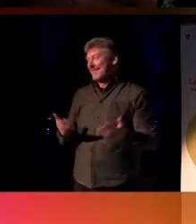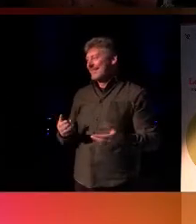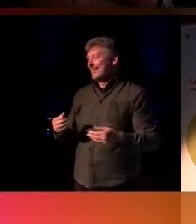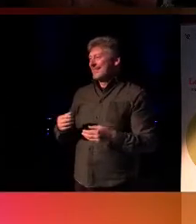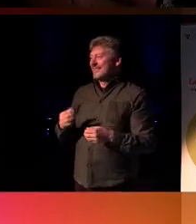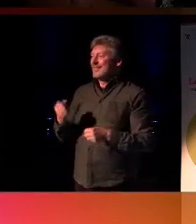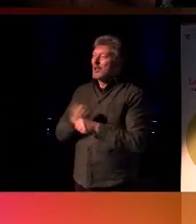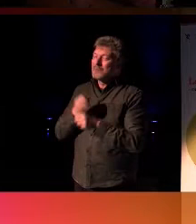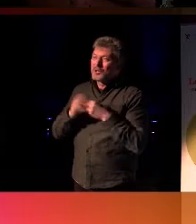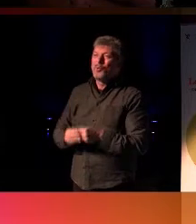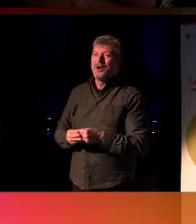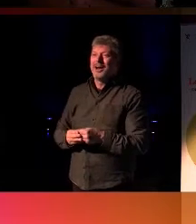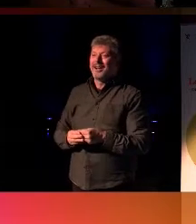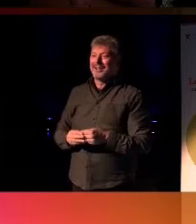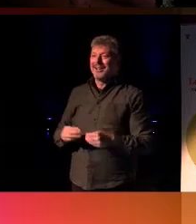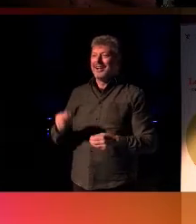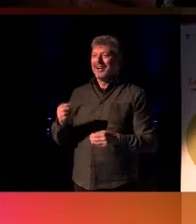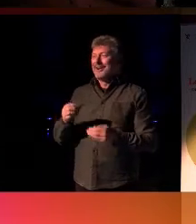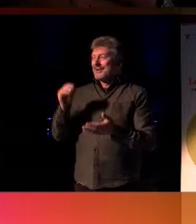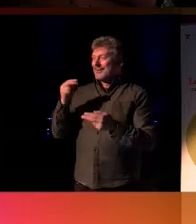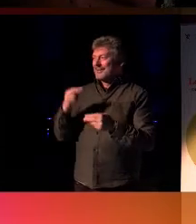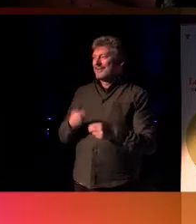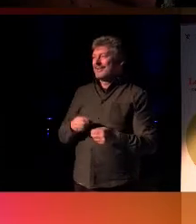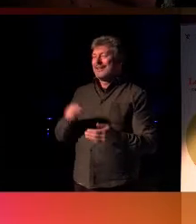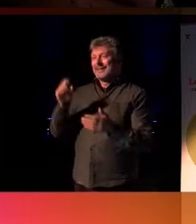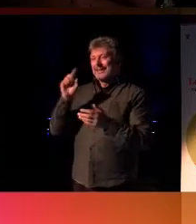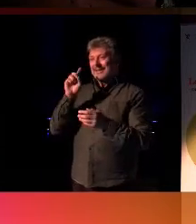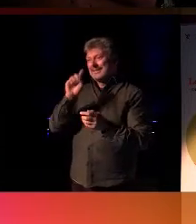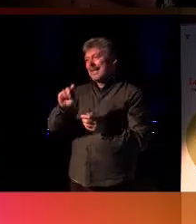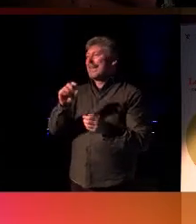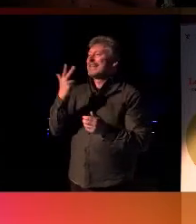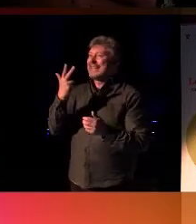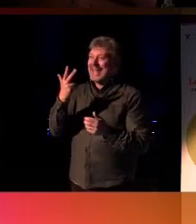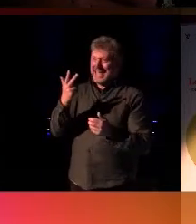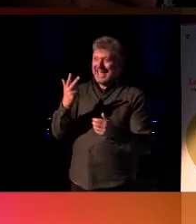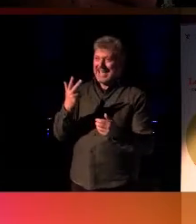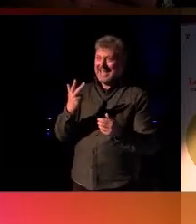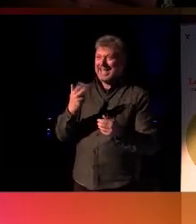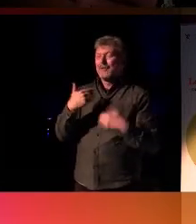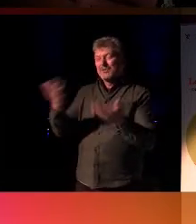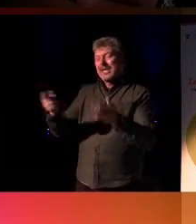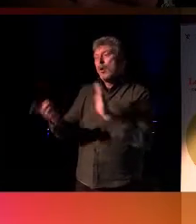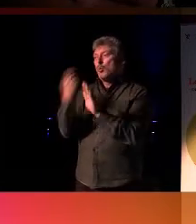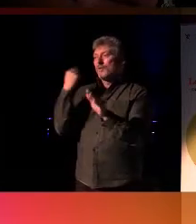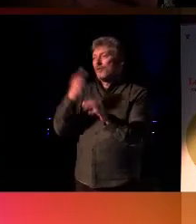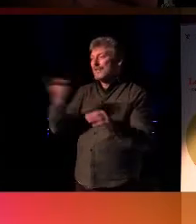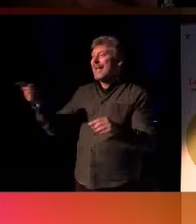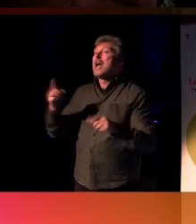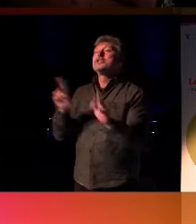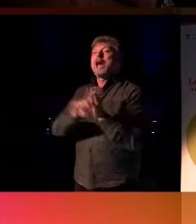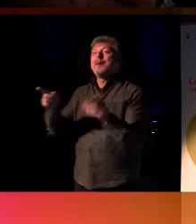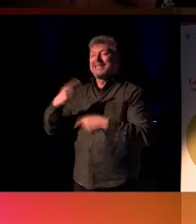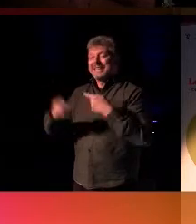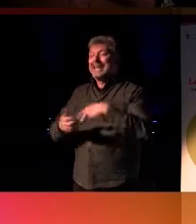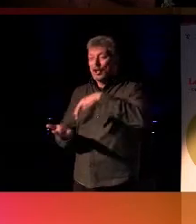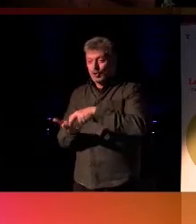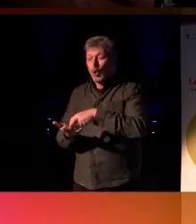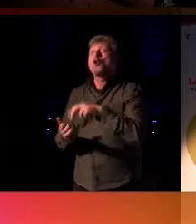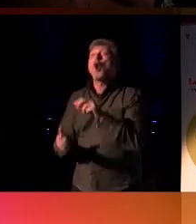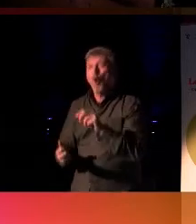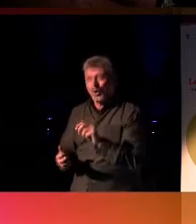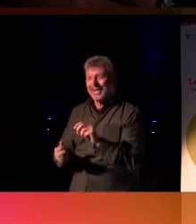kollega, hvem dere vil. Tagg 3 stykker. Gi utfordringen videre, sånn at de også I aktivitet. Mens det I hockey. Og så avslutter vi